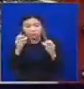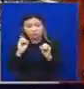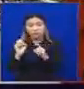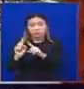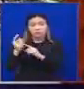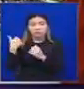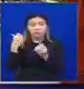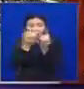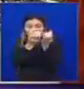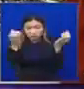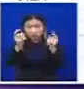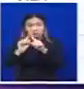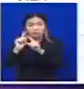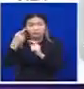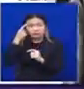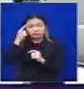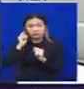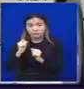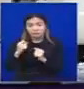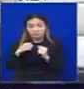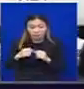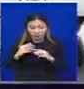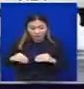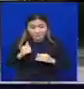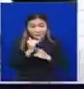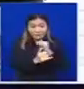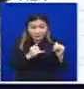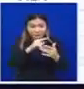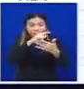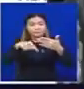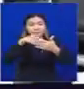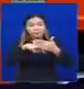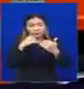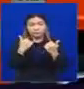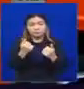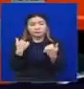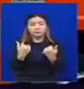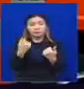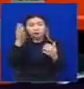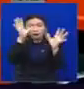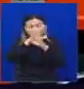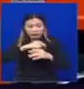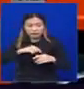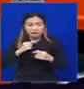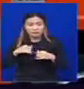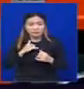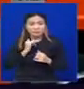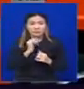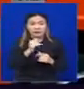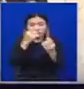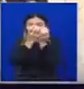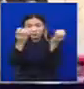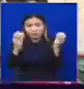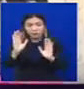ระของร่างรัฐธรรมนูญพร้อมยืนยันด้วยว่าจะไปใช้สิทธิ์ออกเสียงประชามติในครั้งนี้เนื่องจากเป็นการใช้สิทธิ์ออกเสียงตามหลักประชาธิปไ